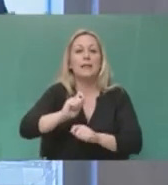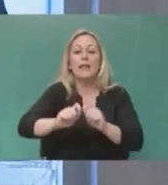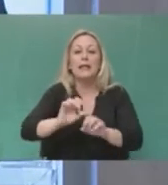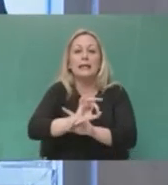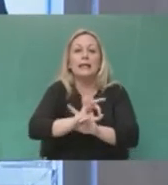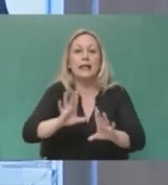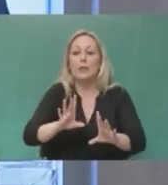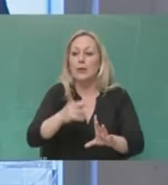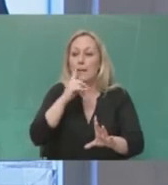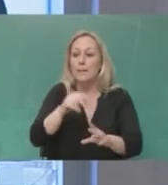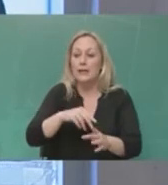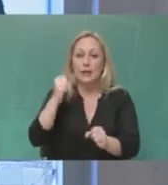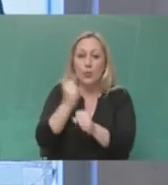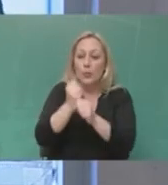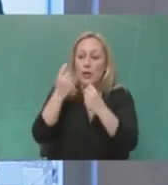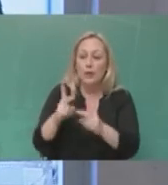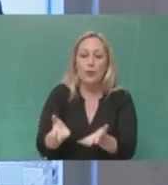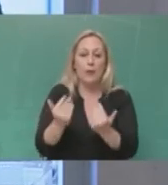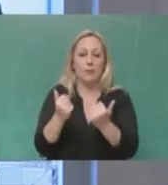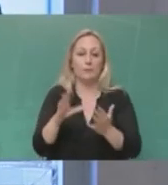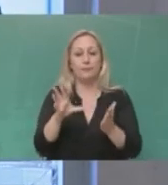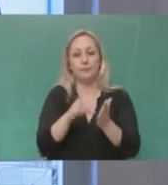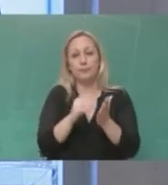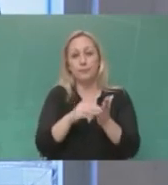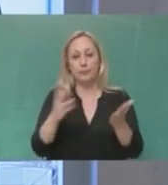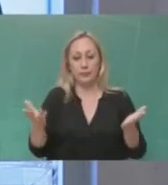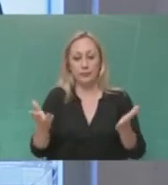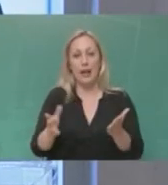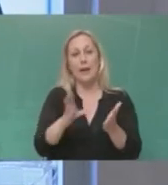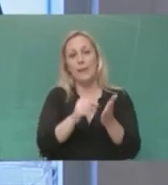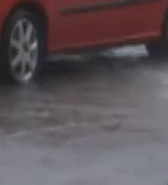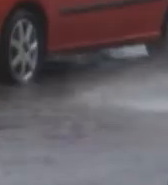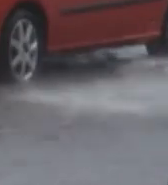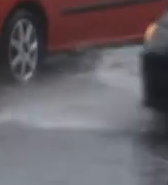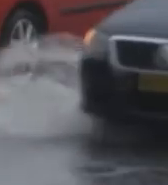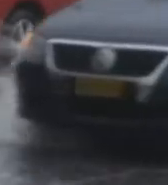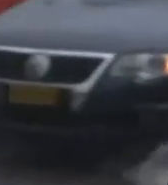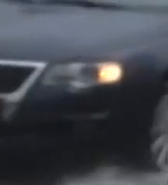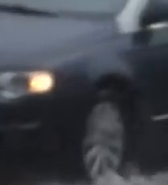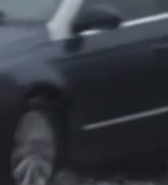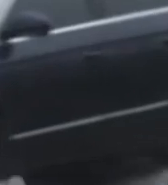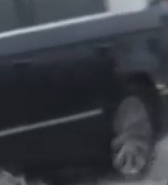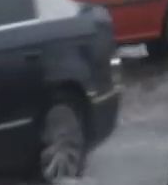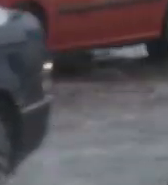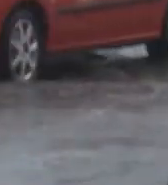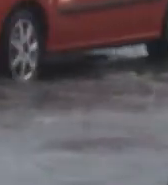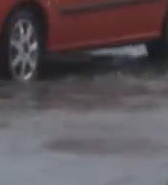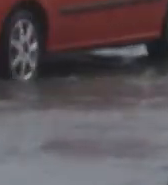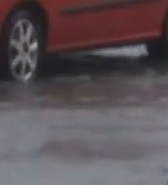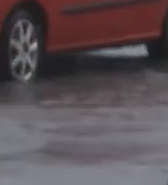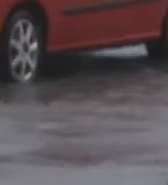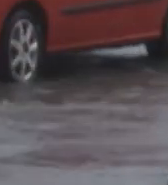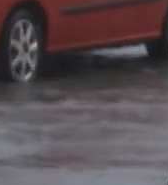δικών σας αρμοδιοτήτων και καθηκόντων. Παραδείγματος χάρη να ενημερώσετε τους πολίτες. Εκπρόσωποι της αντιπολίτευσης